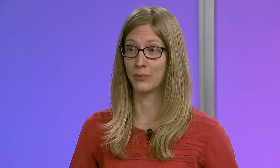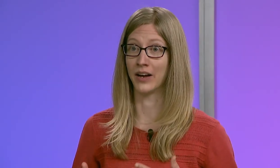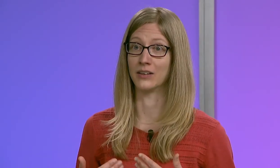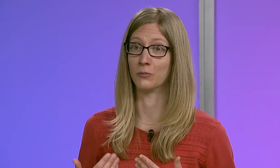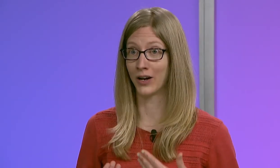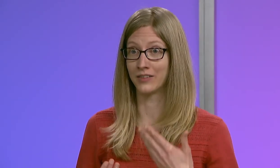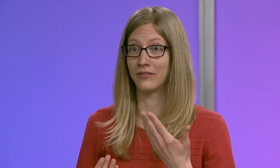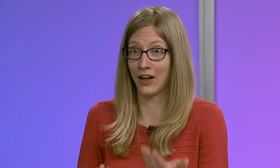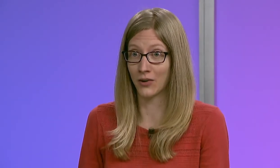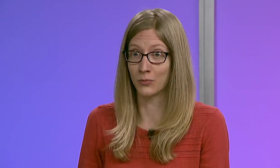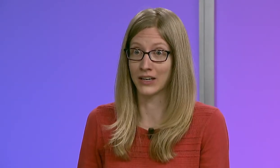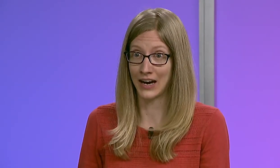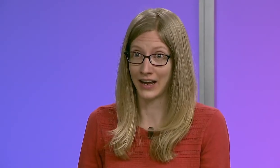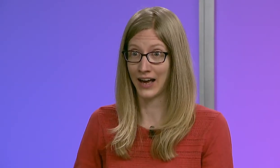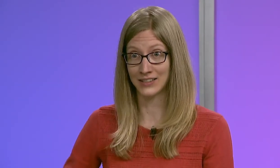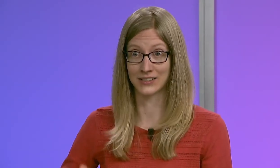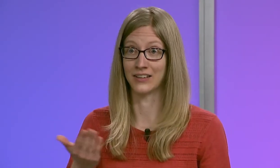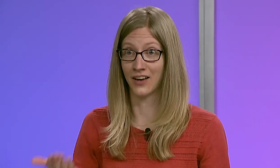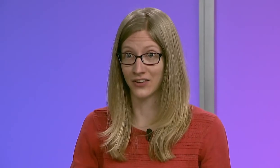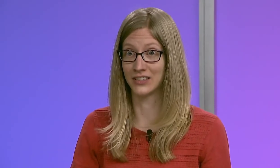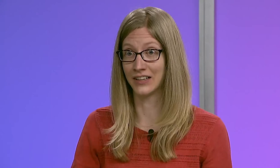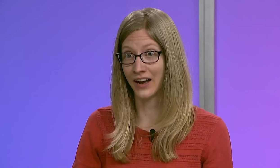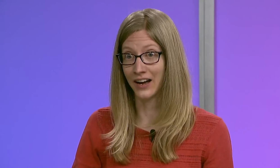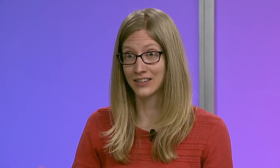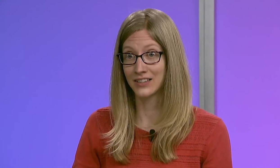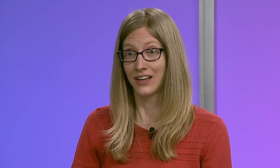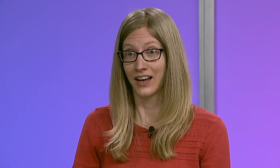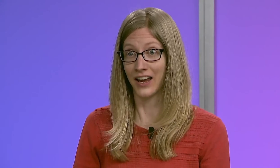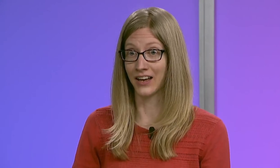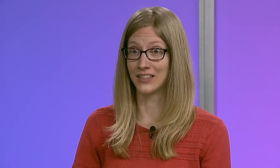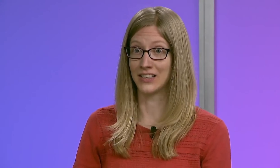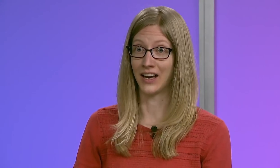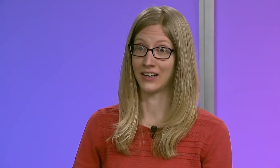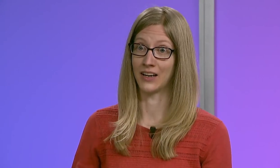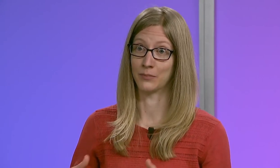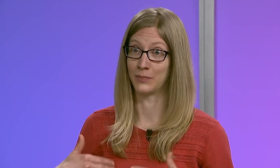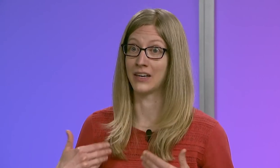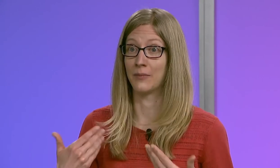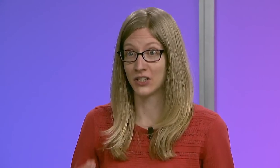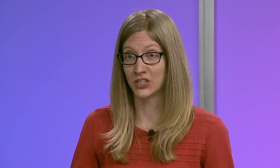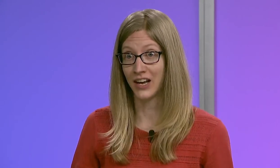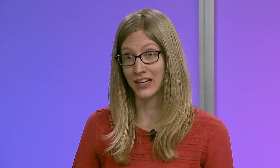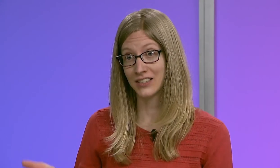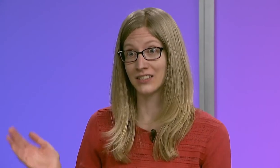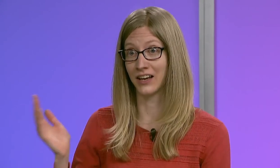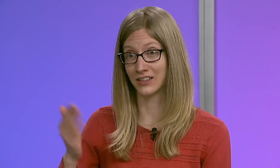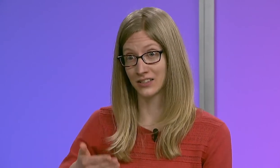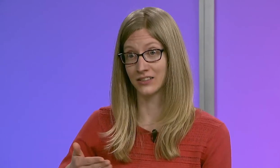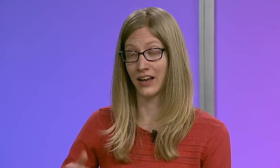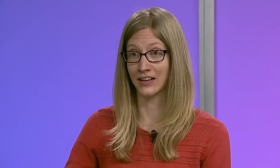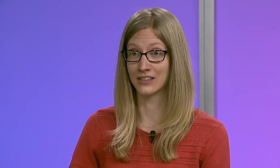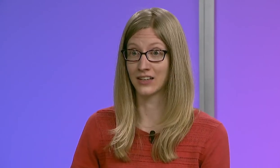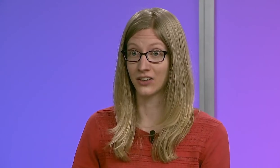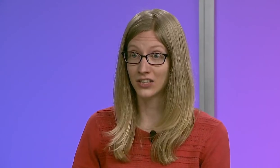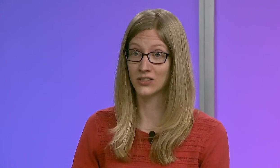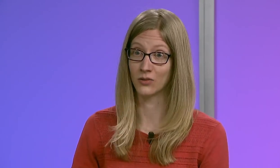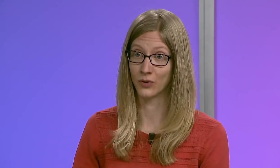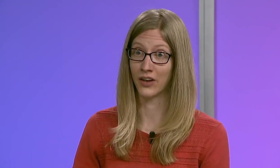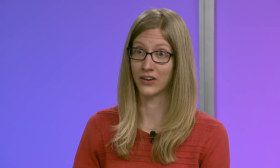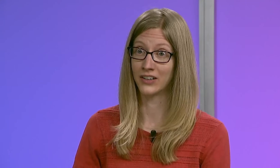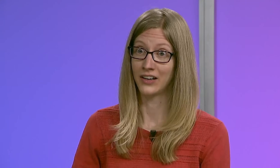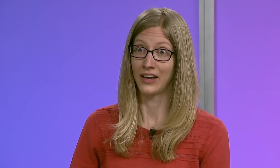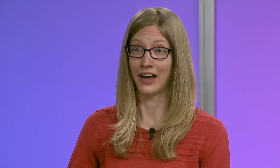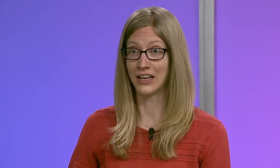jako że był rolnikiem. Jeden z nich okazał się posłuszny Bogu, a drugi nie. Kain z zawiści zabił swojego